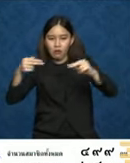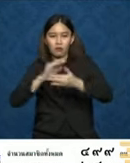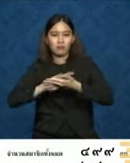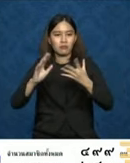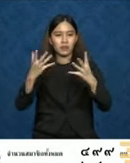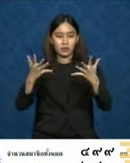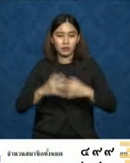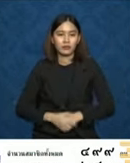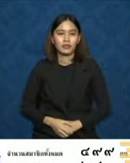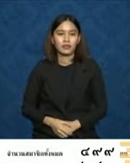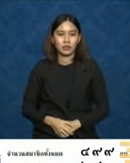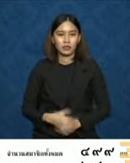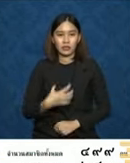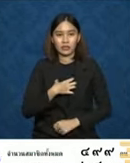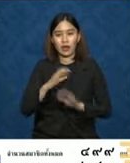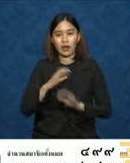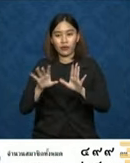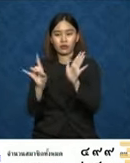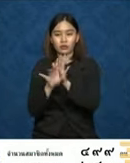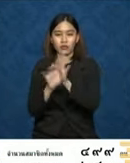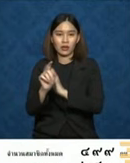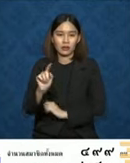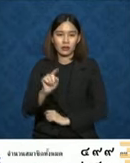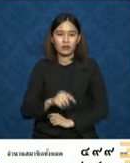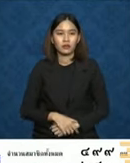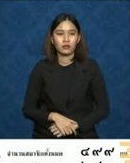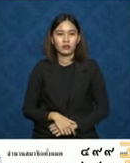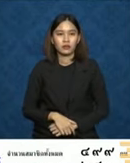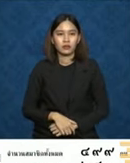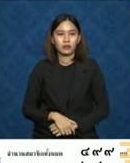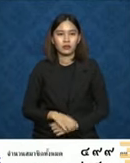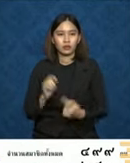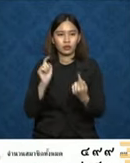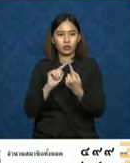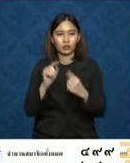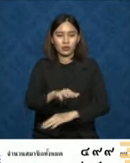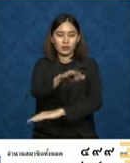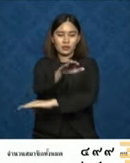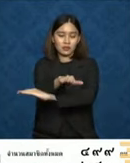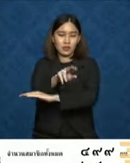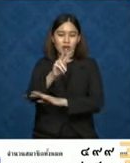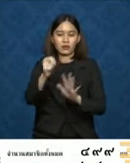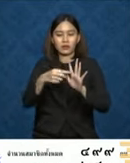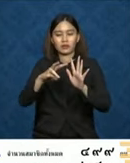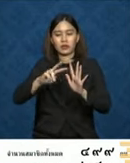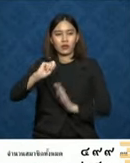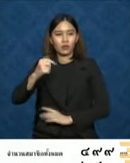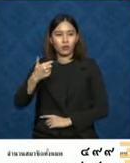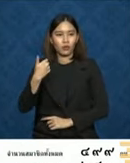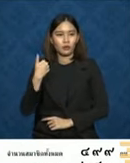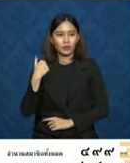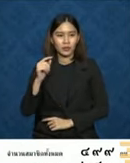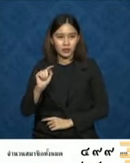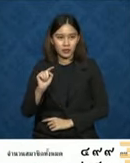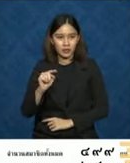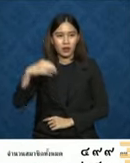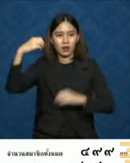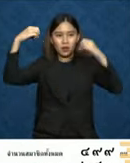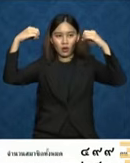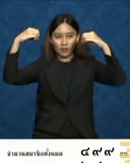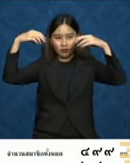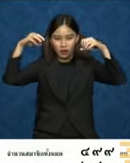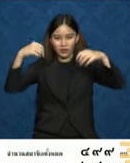ครับและอยากฝากเรื่องสุดท้ายครับท่านประธานก็คือเรื่องของบริเวณสี่แยกนาวงนะครับมีเอ่อการใช้ไฟแบบ